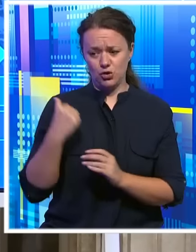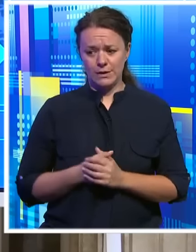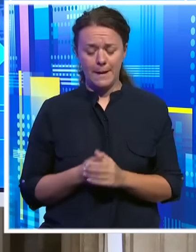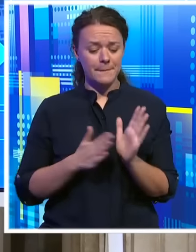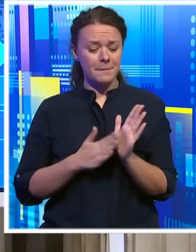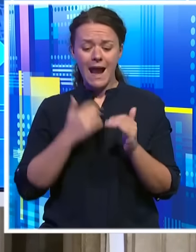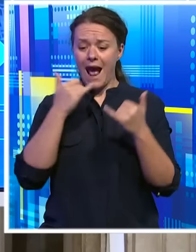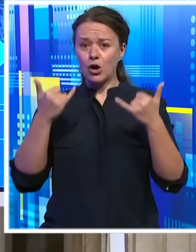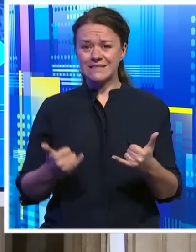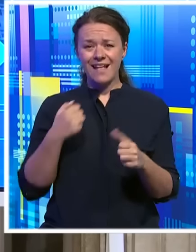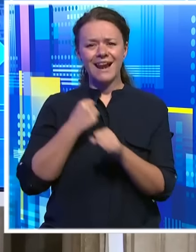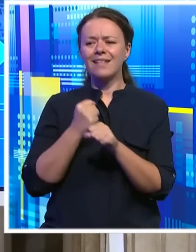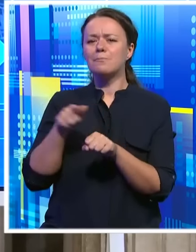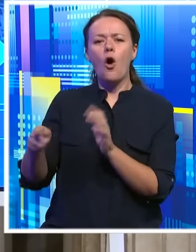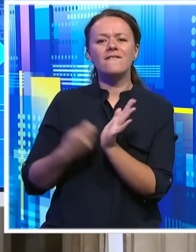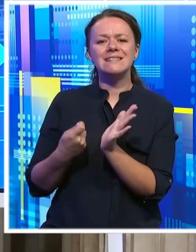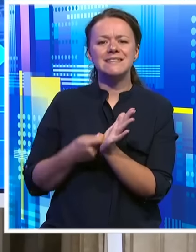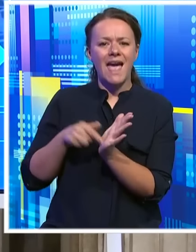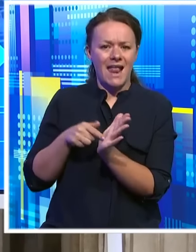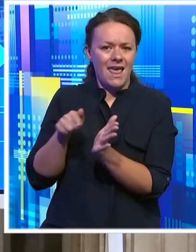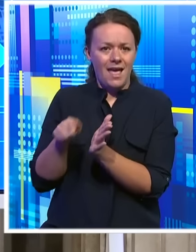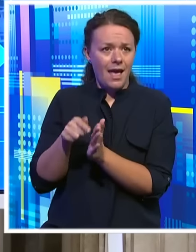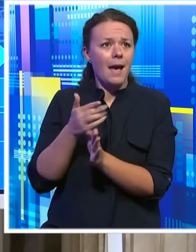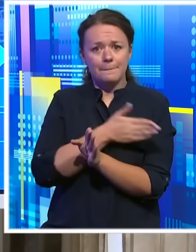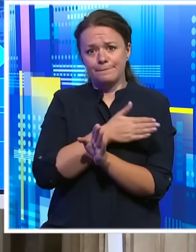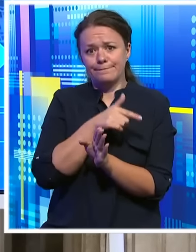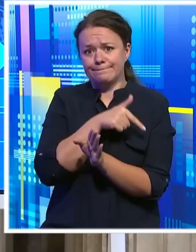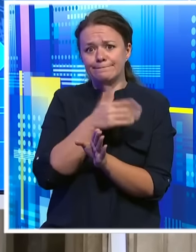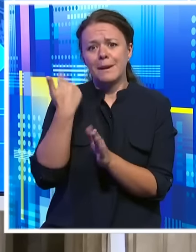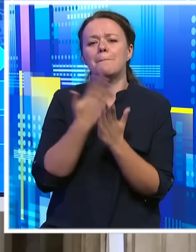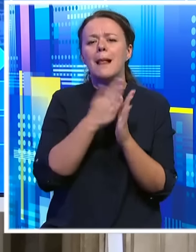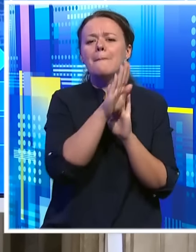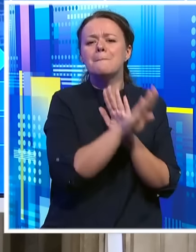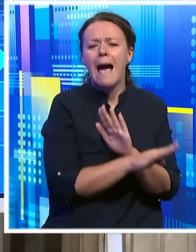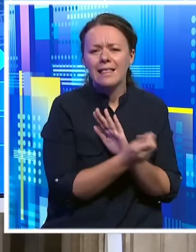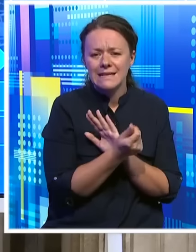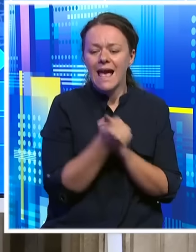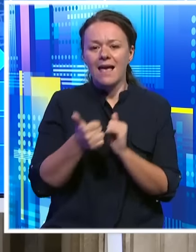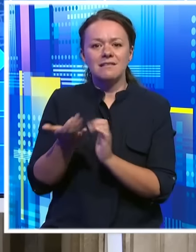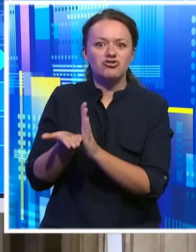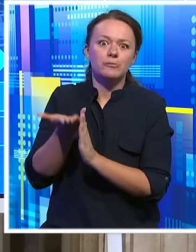sadašnjim cenama, te cene će da rastu jer su dramatično padale bile. Ranije rašće zbog toga što